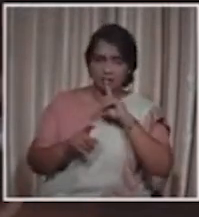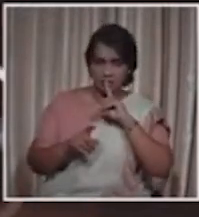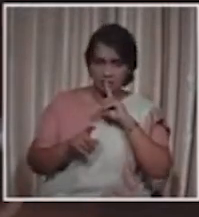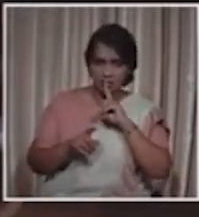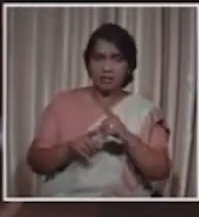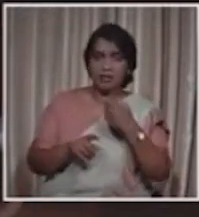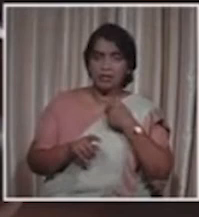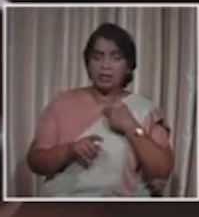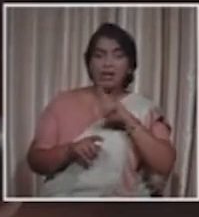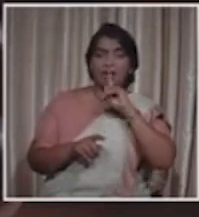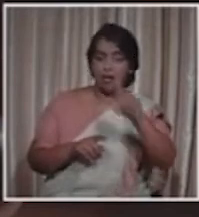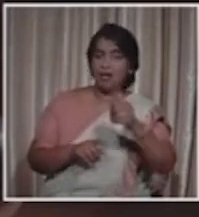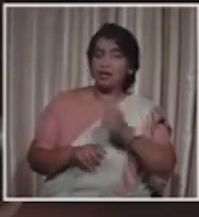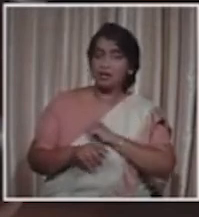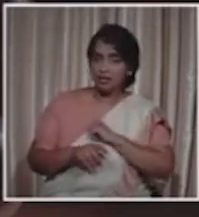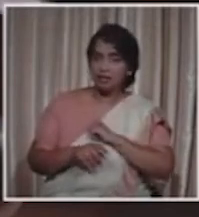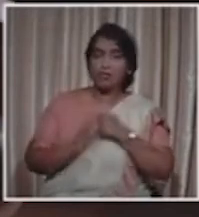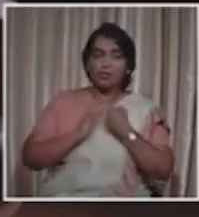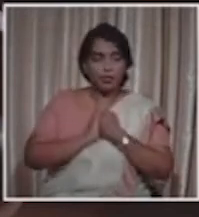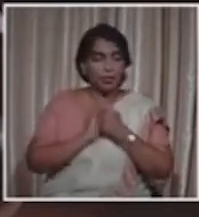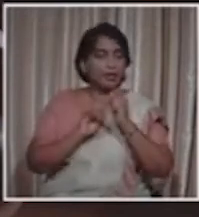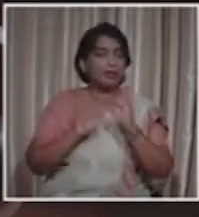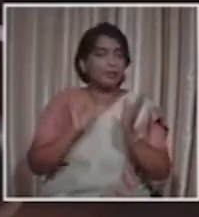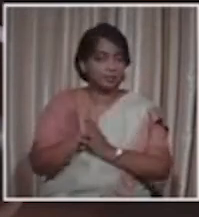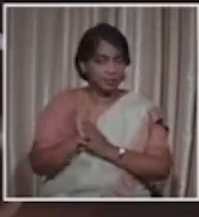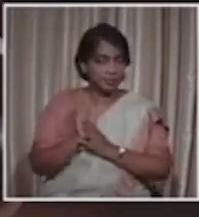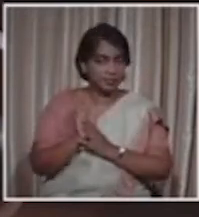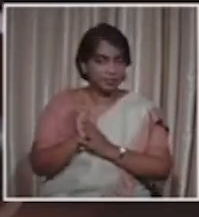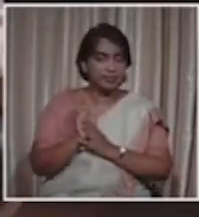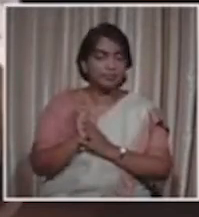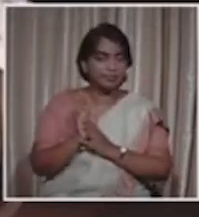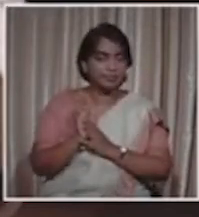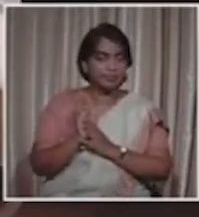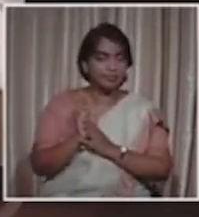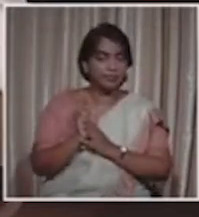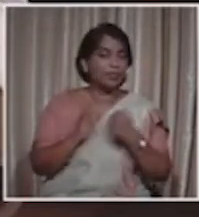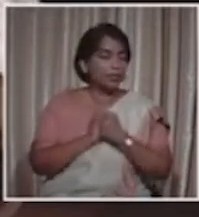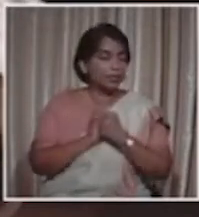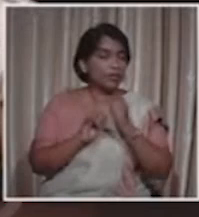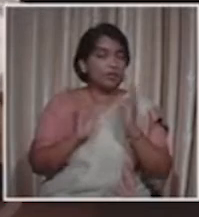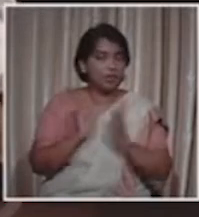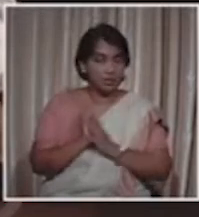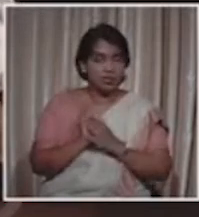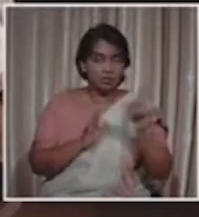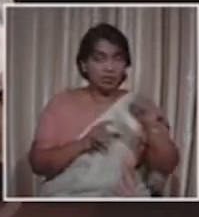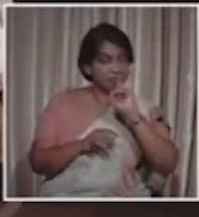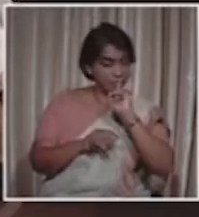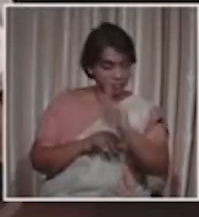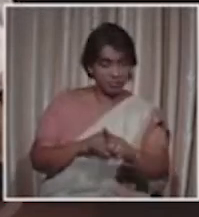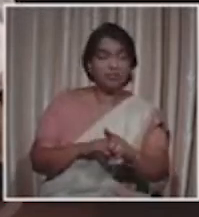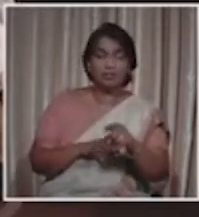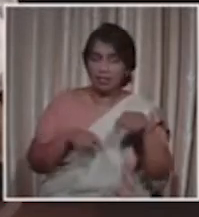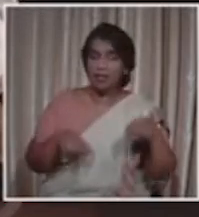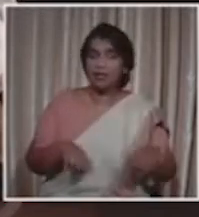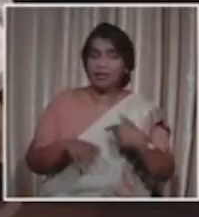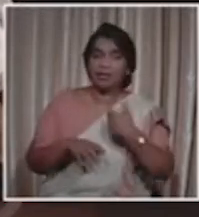මං අහන්න කැමතියි ගරු අග්‍රාමාත්‍යතුමා, ගරු අග්‍රාමාත්‍යතුමා නැගිටලා ප්‍රකාශයක් කරා. අපිට